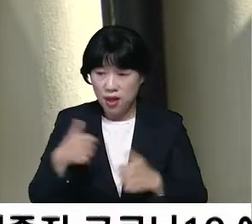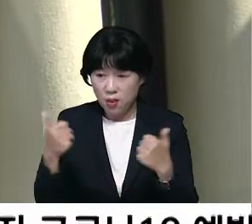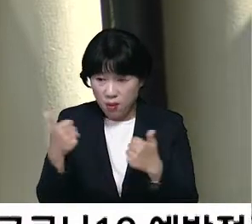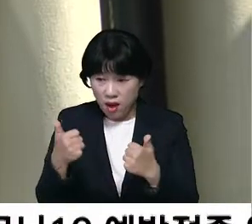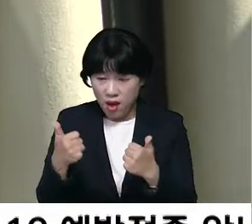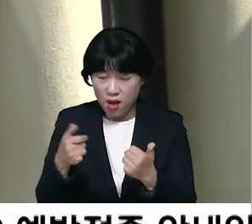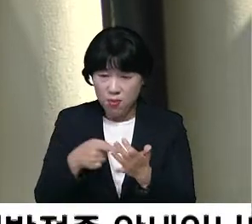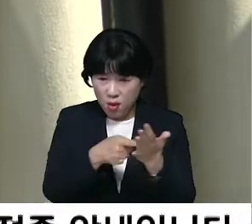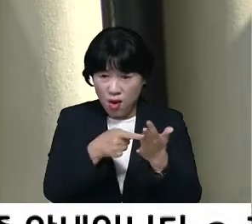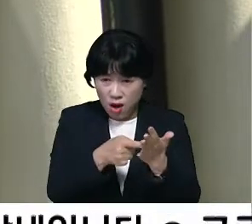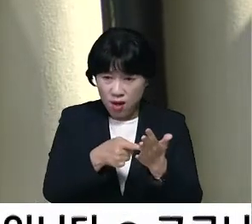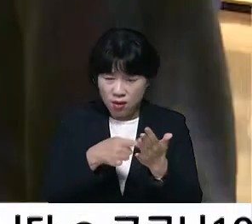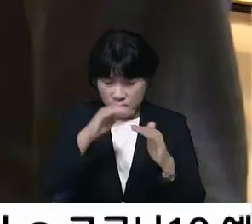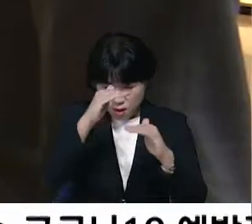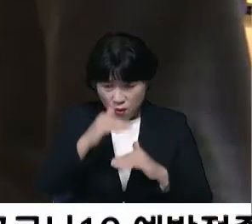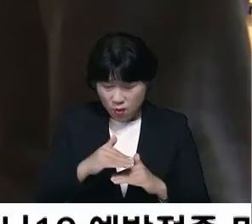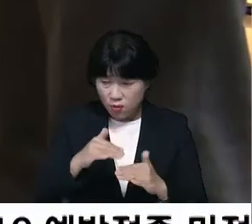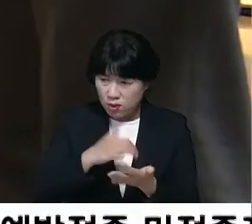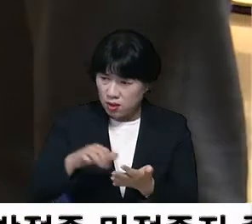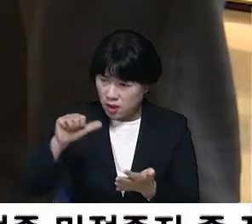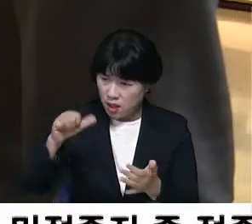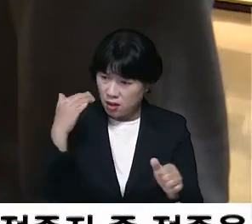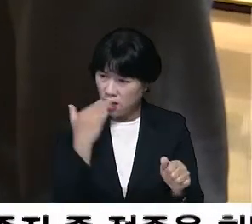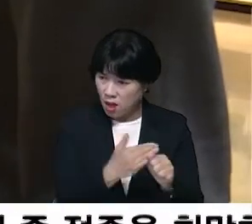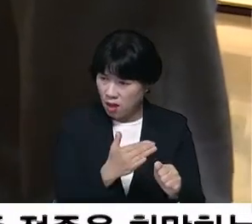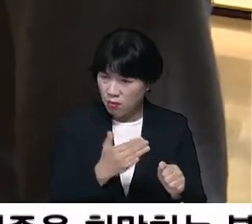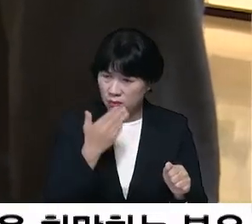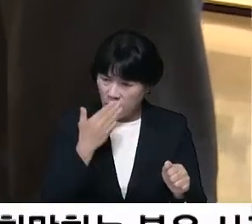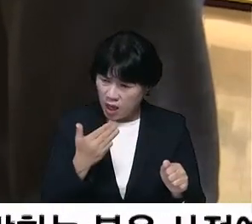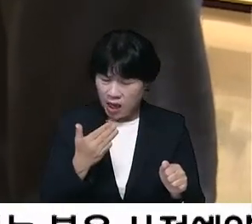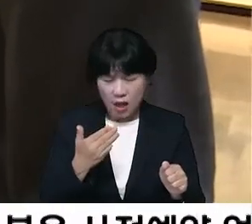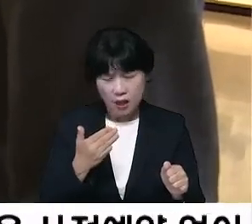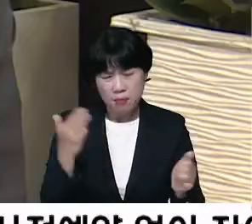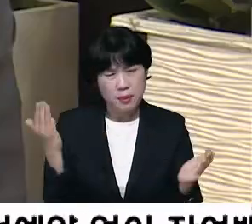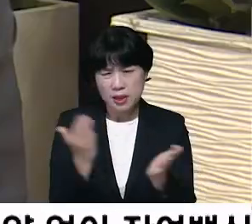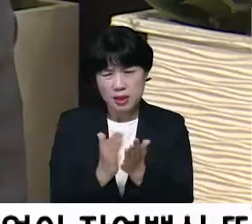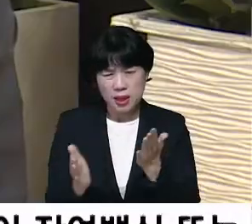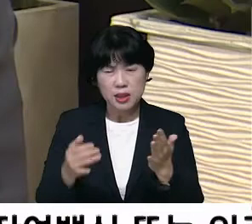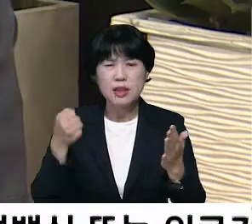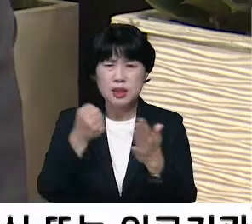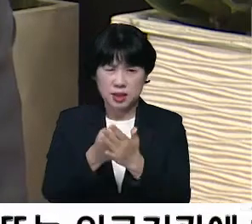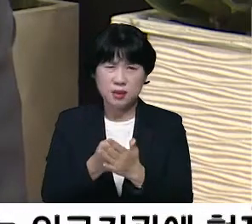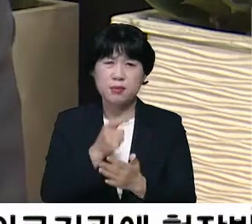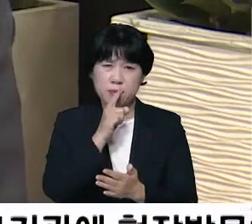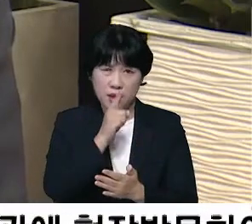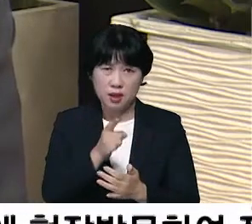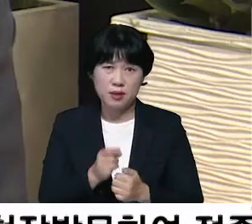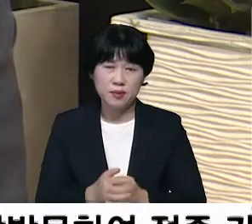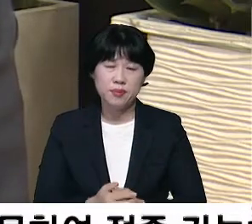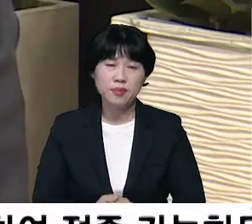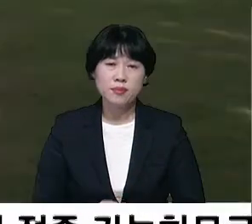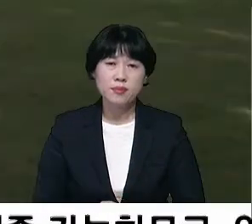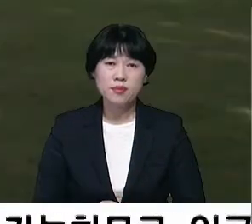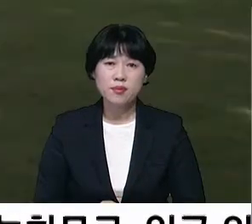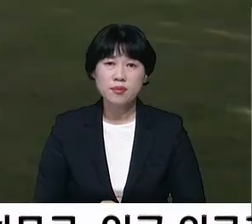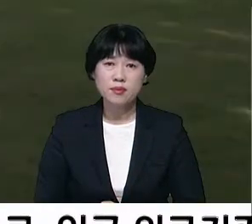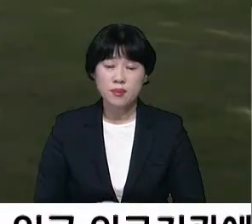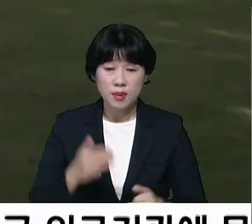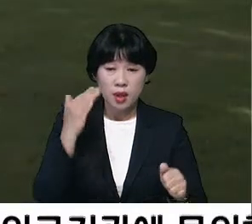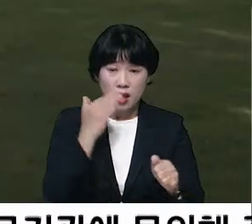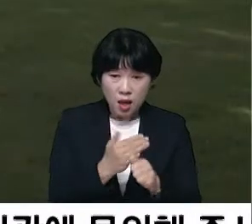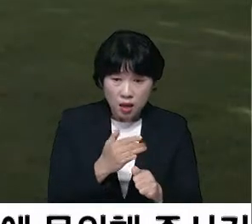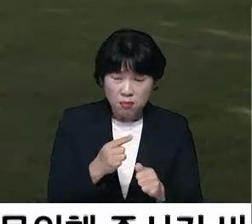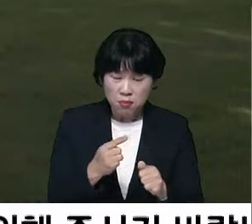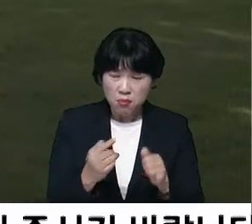해임 사유 5가지 모두 총장 해임 사유에 해당하지 않는다고 결정문 에 적어 쓰니까 회임